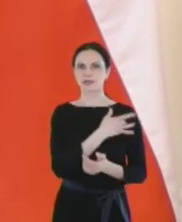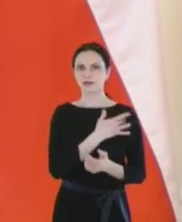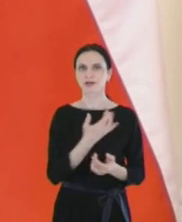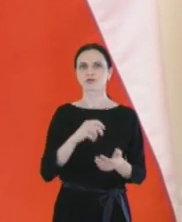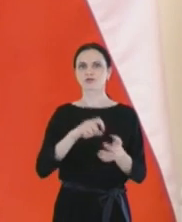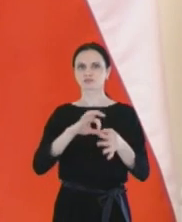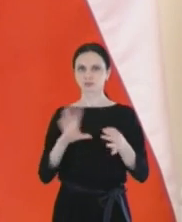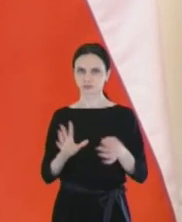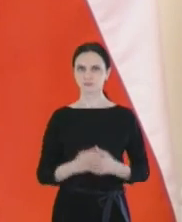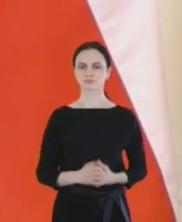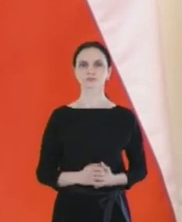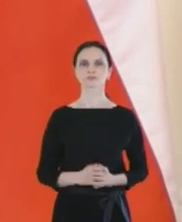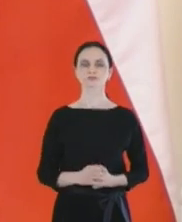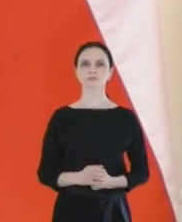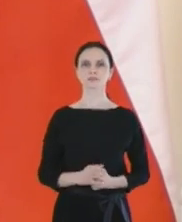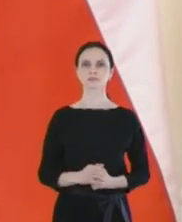Taip pat kalbėjome apie